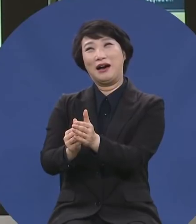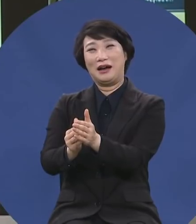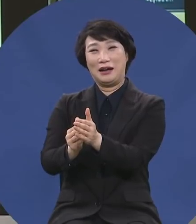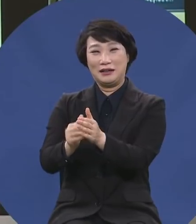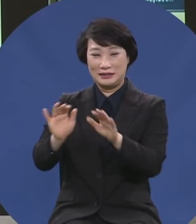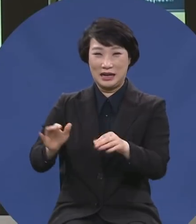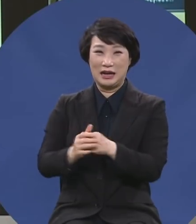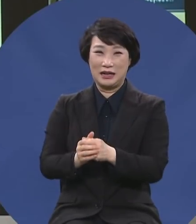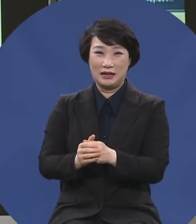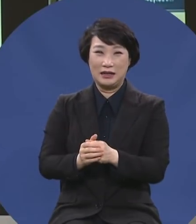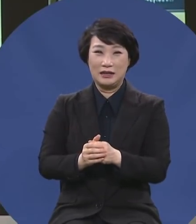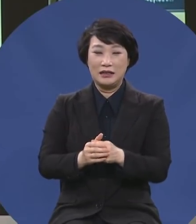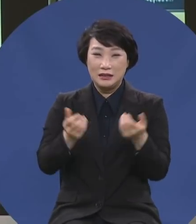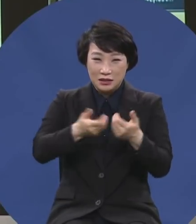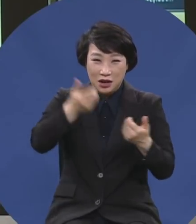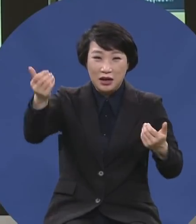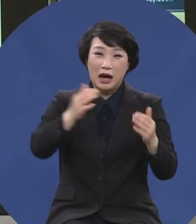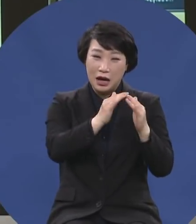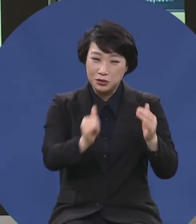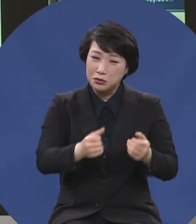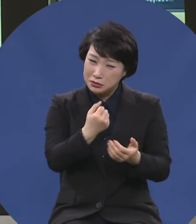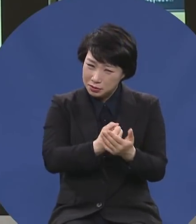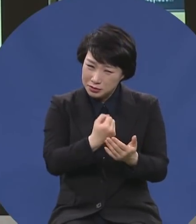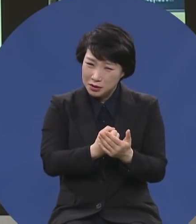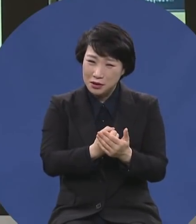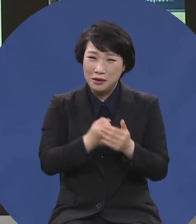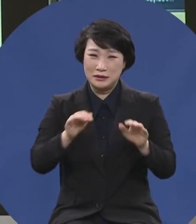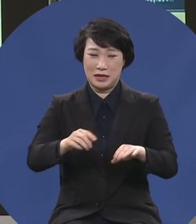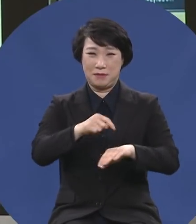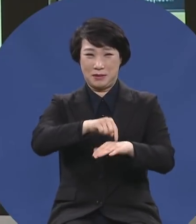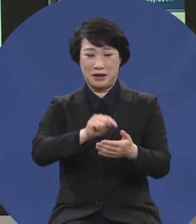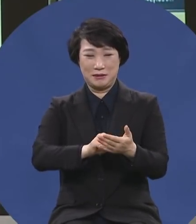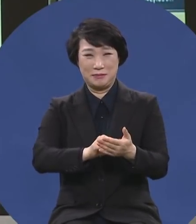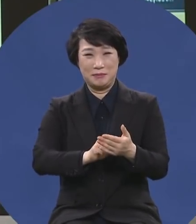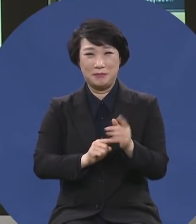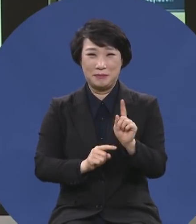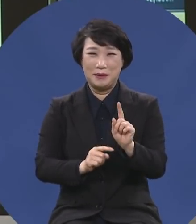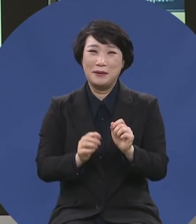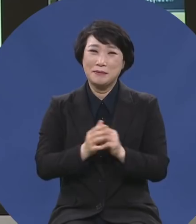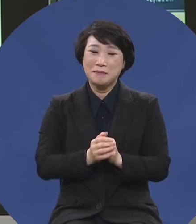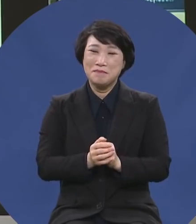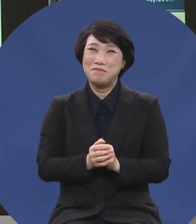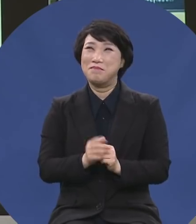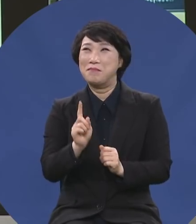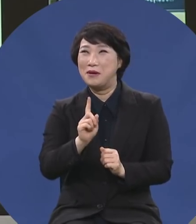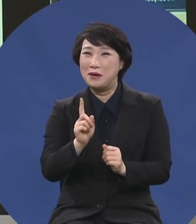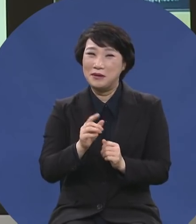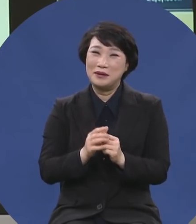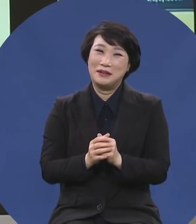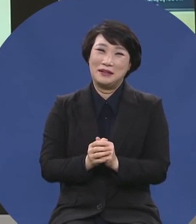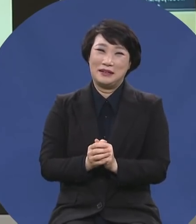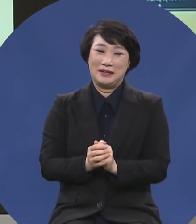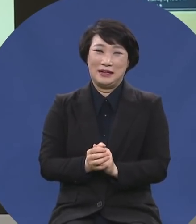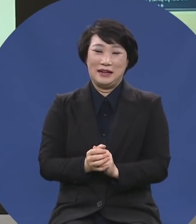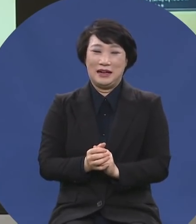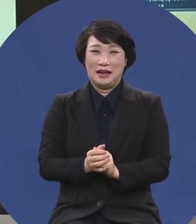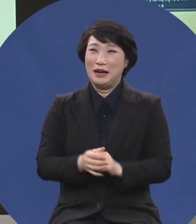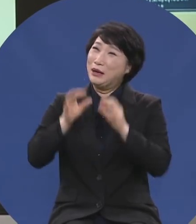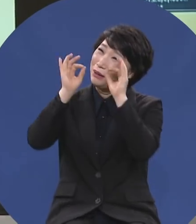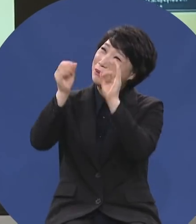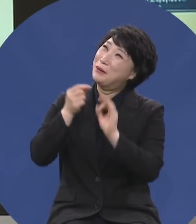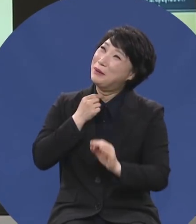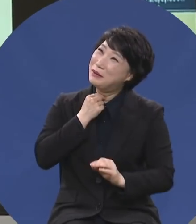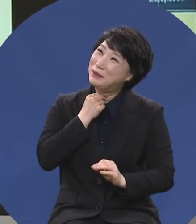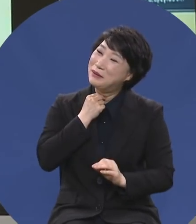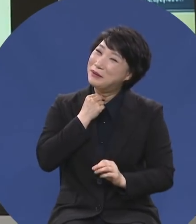가족은 섭섭하고 그리고 마음속으로 그죠 뭔가 보고